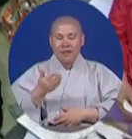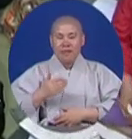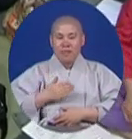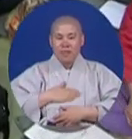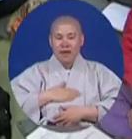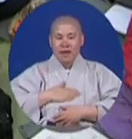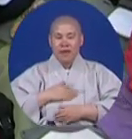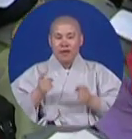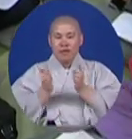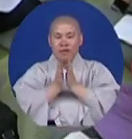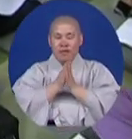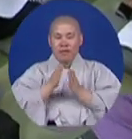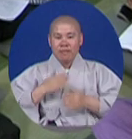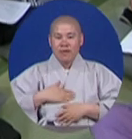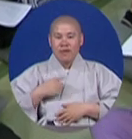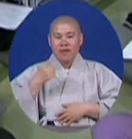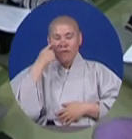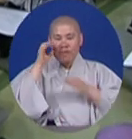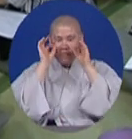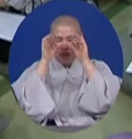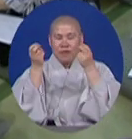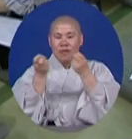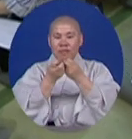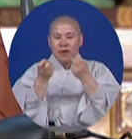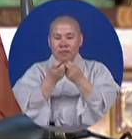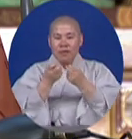것을 아는 것이, 그것이 견성이다.